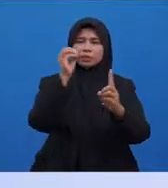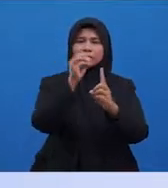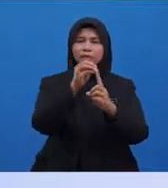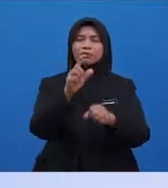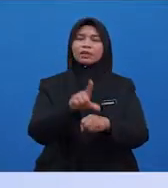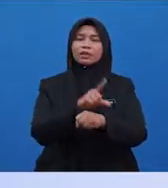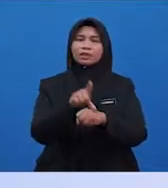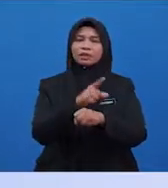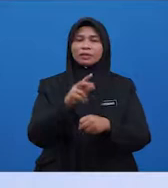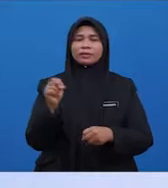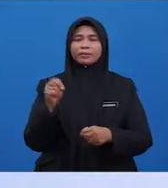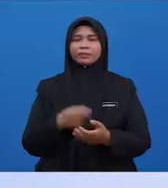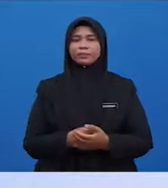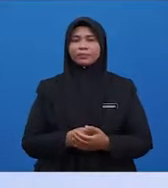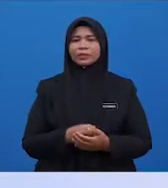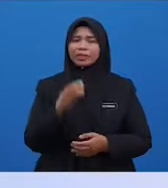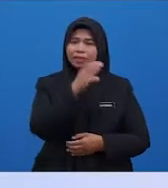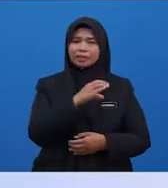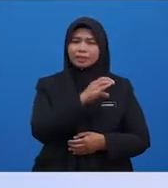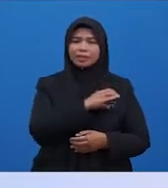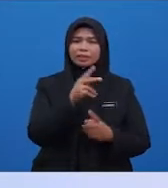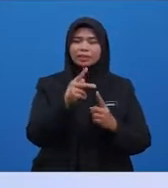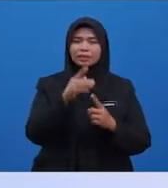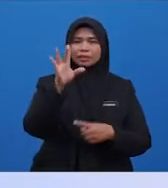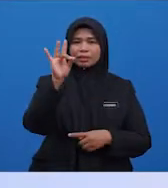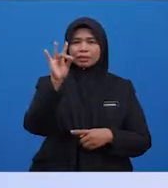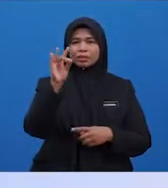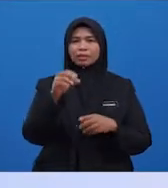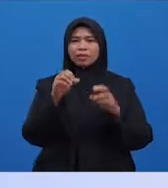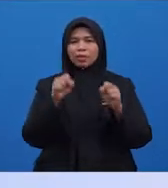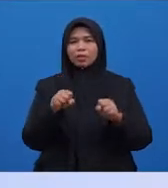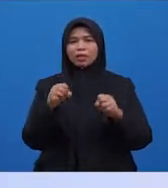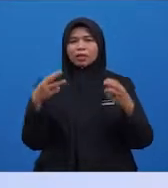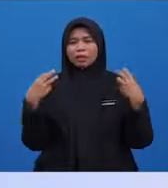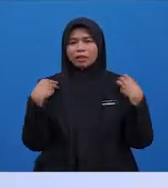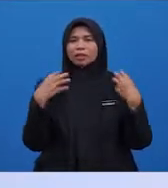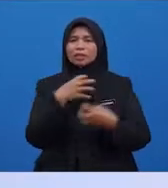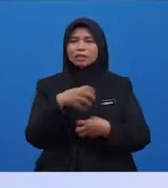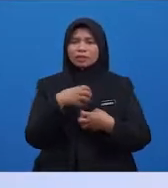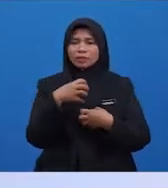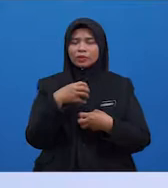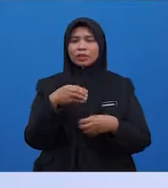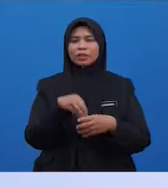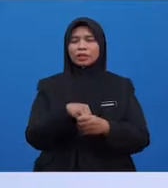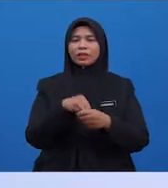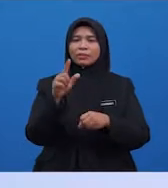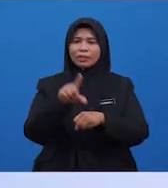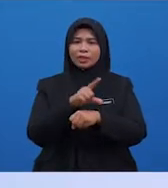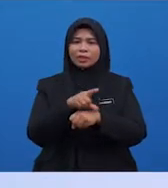latihan. Ciri yang kelapan ialah berupaya mewujudkan keseronokan dalam